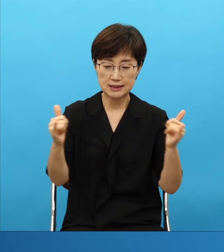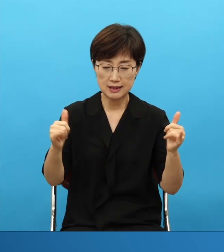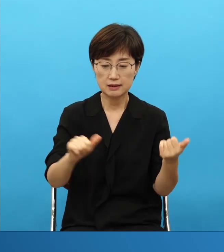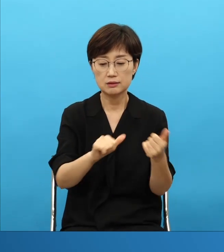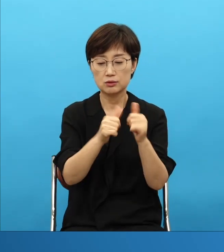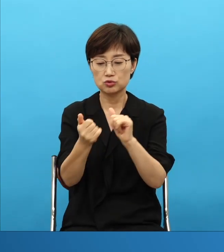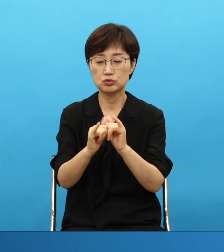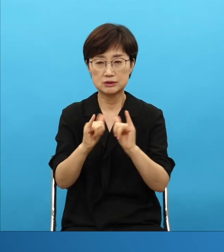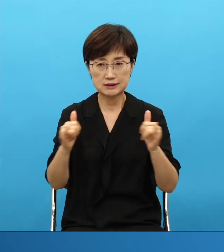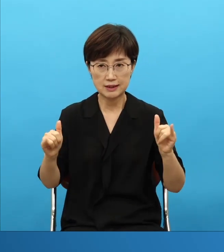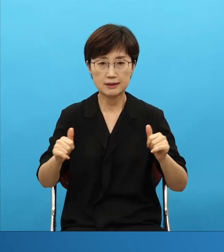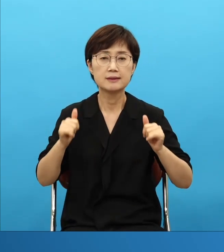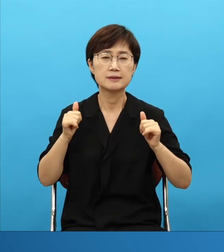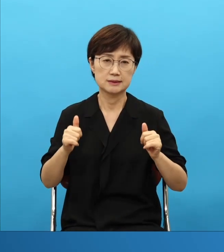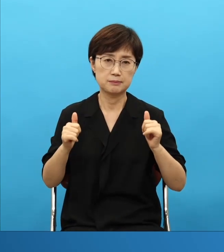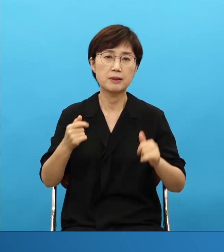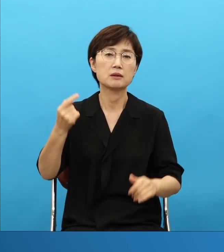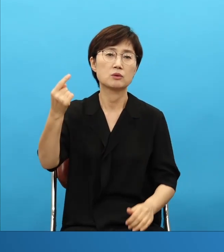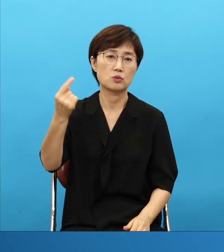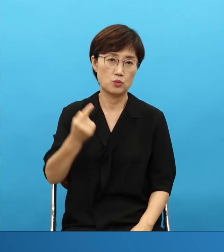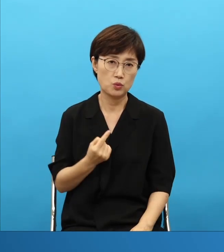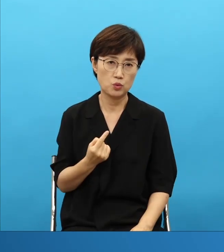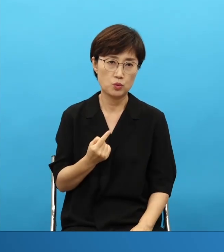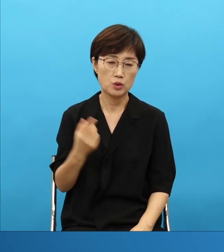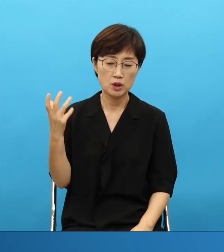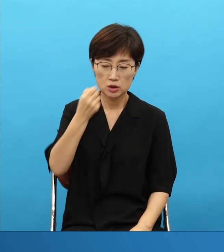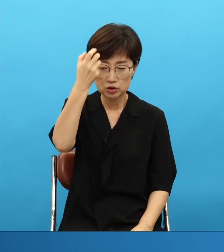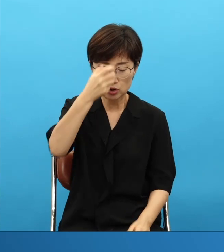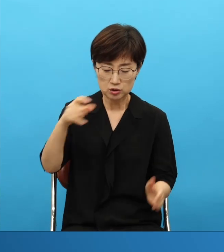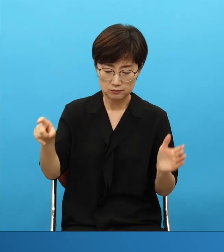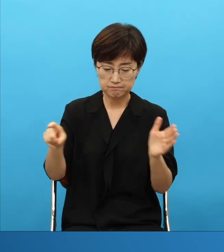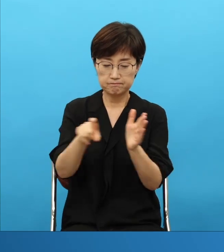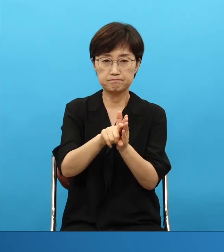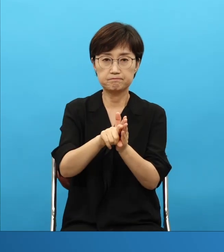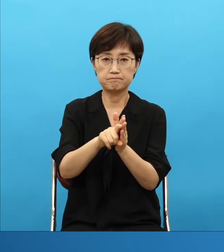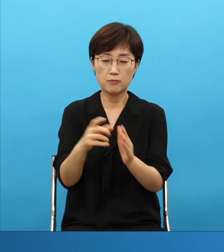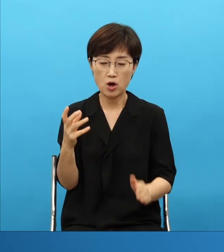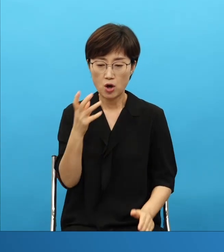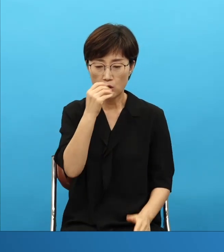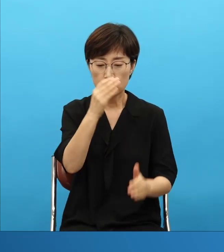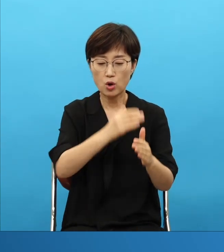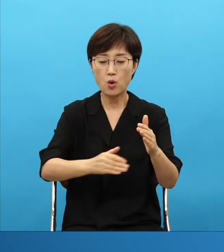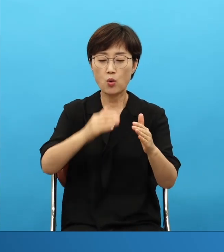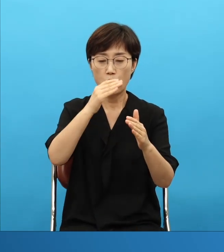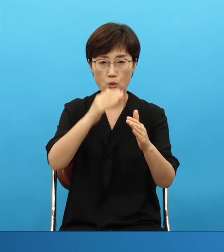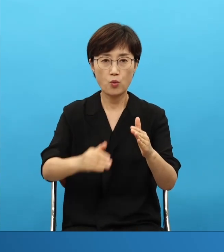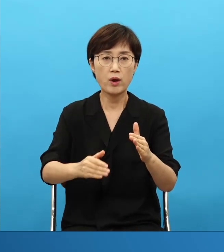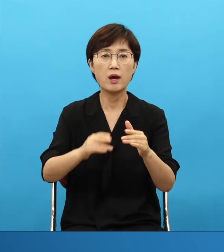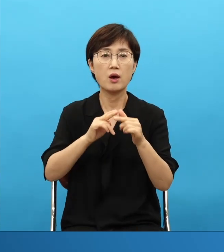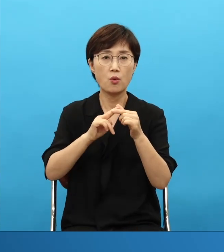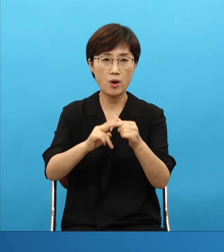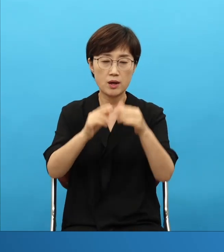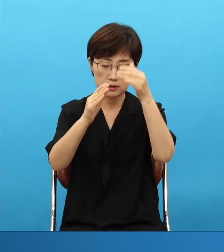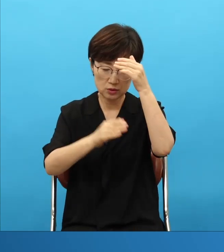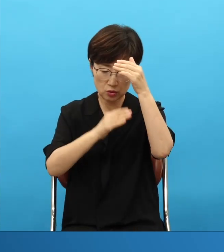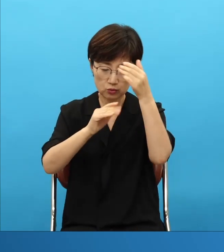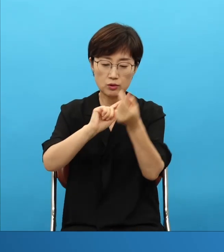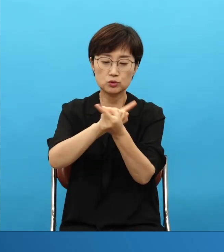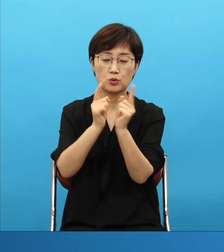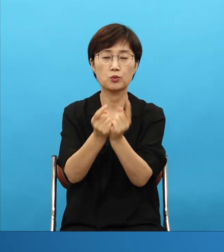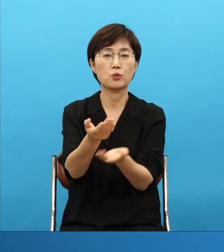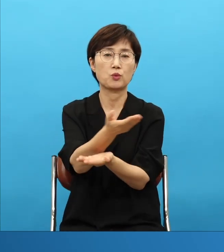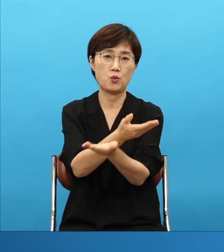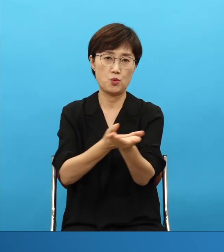저리로서 산자와 죽은 자를 심판하러 오시리라. 성령을 믿사오며 거룩한 공회와 성도가